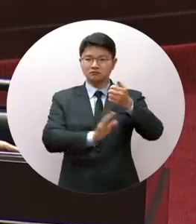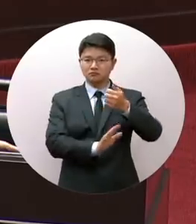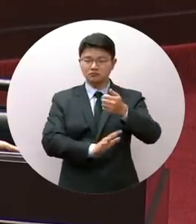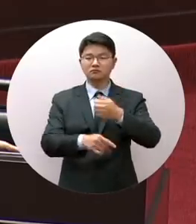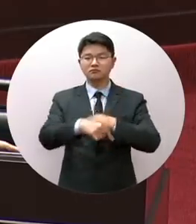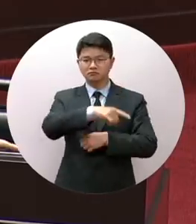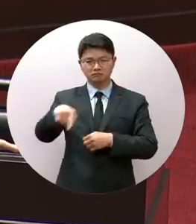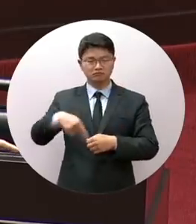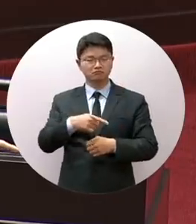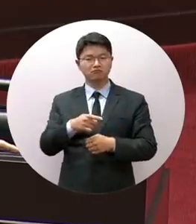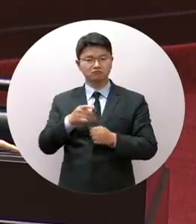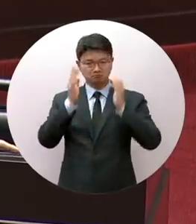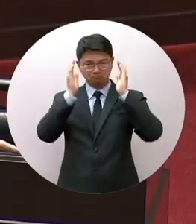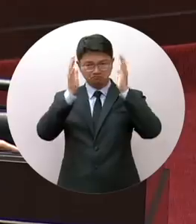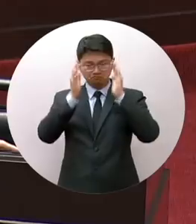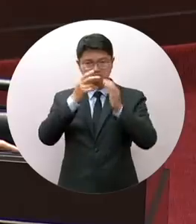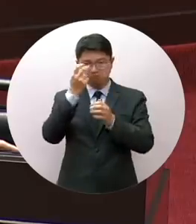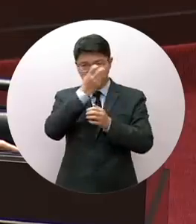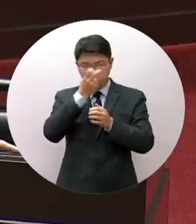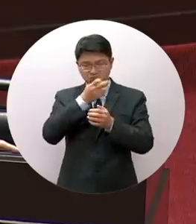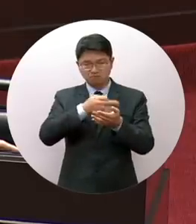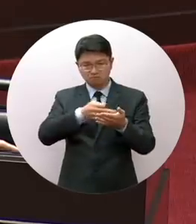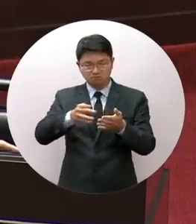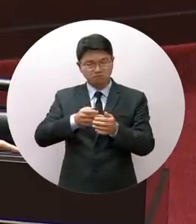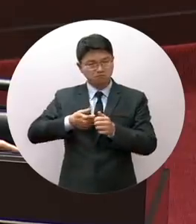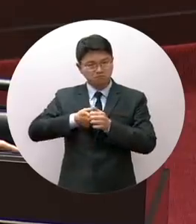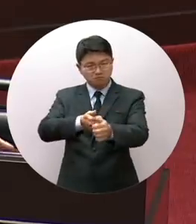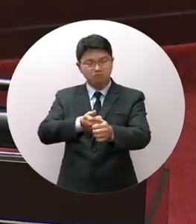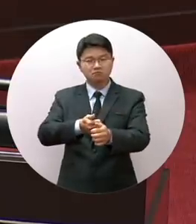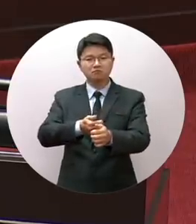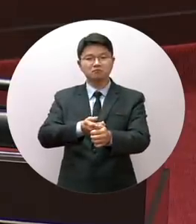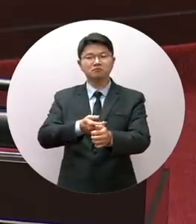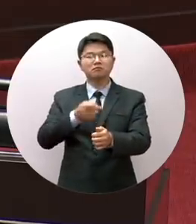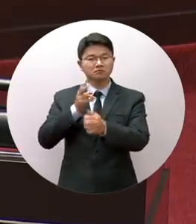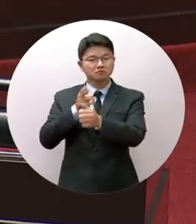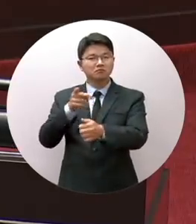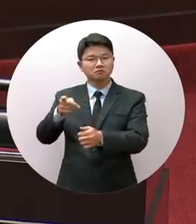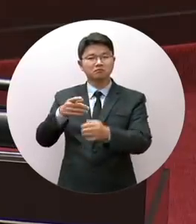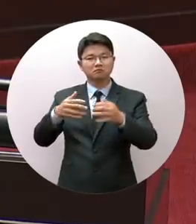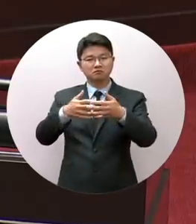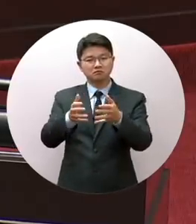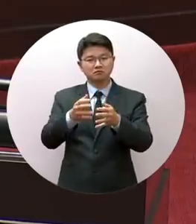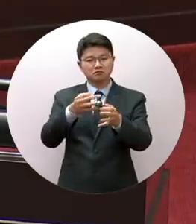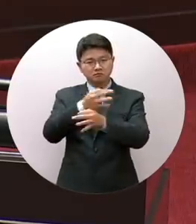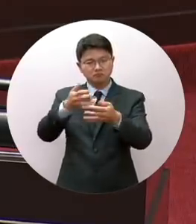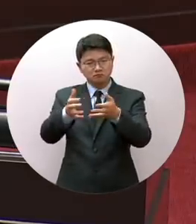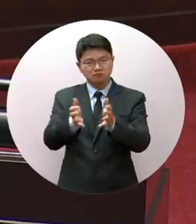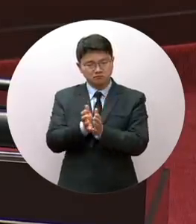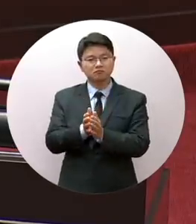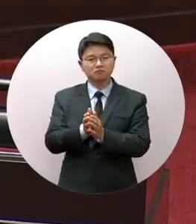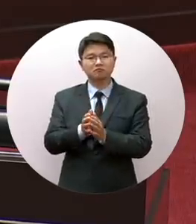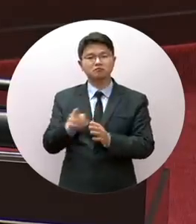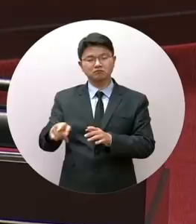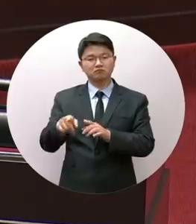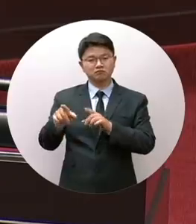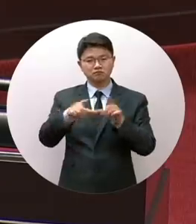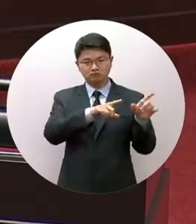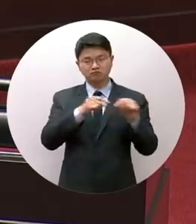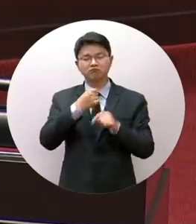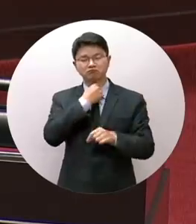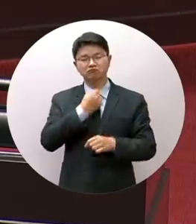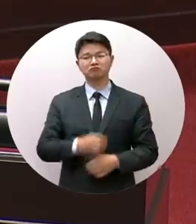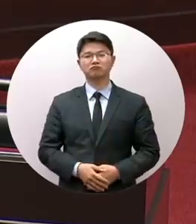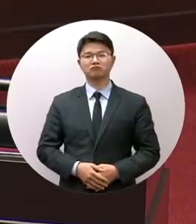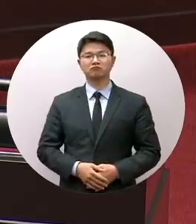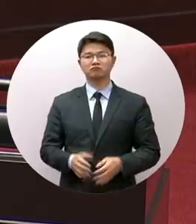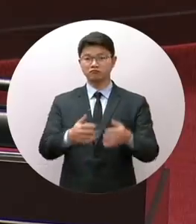去完考，要求经济部要做到他的承诺哈。 好，委员好。 部长